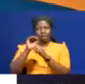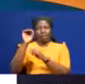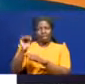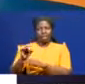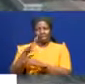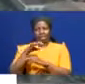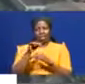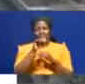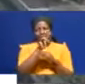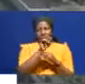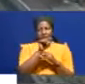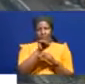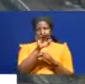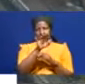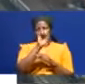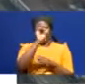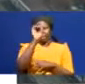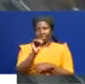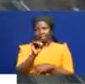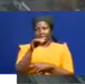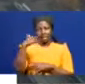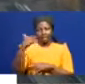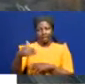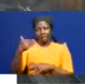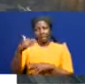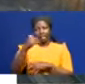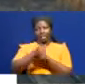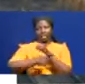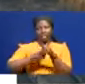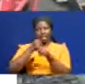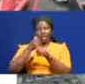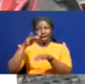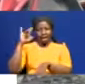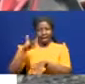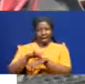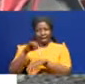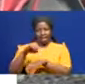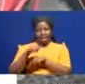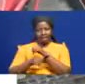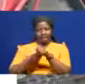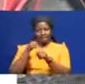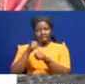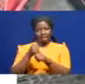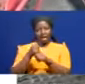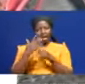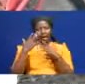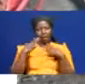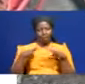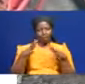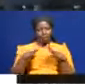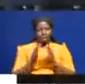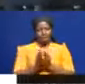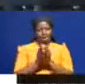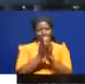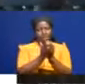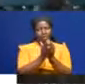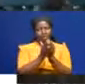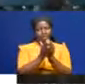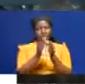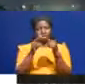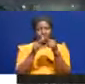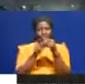asilimia 20.5 kwa mwaka. Mapema mwaka huu, meli ya abiria ya tani